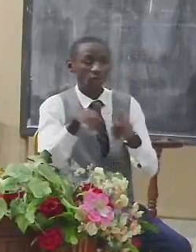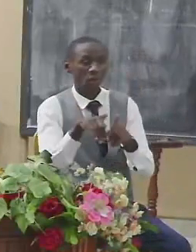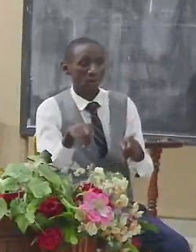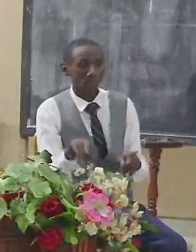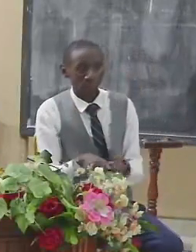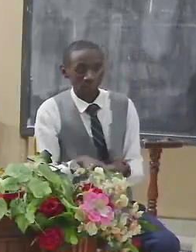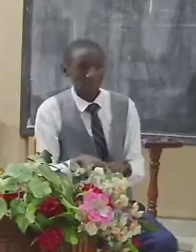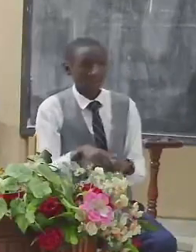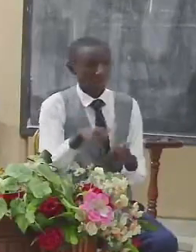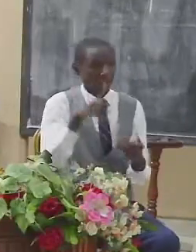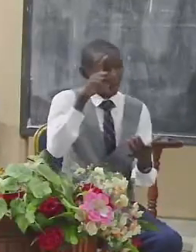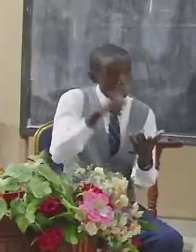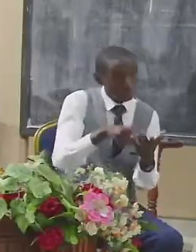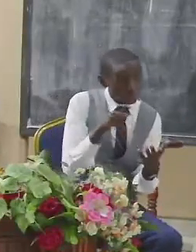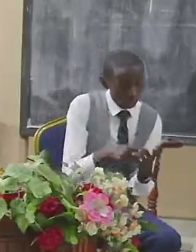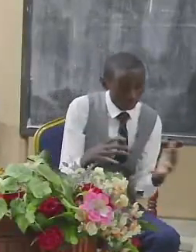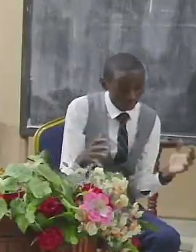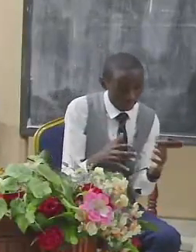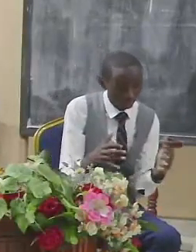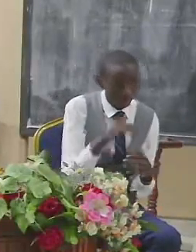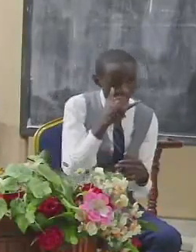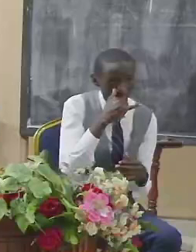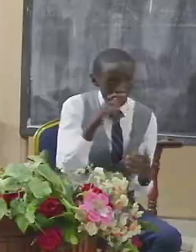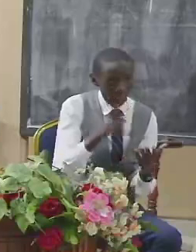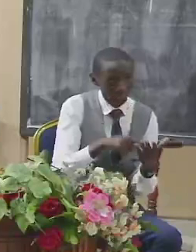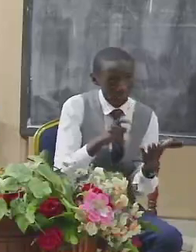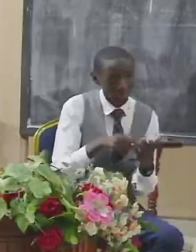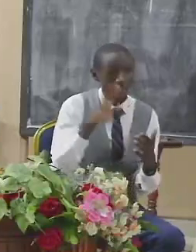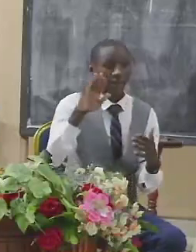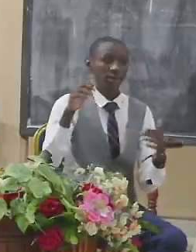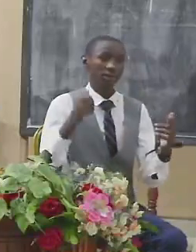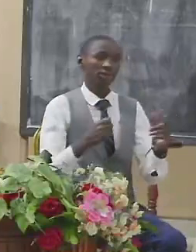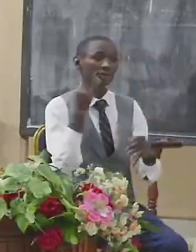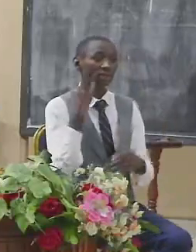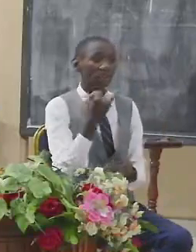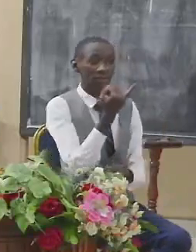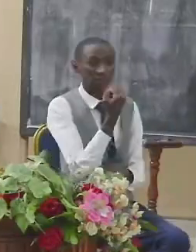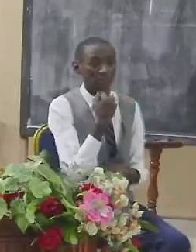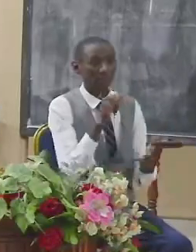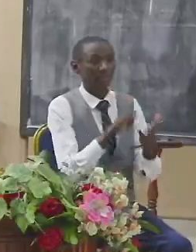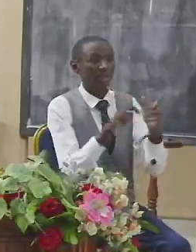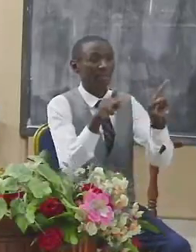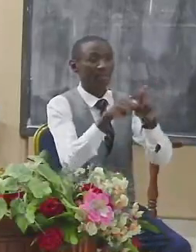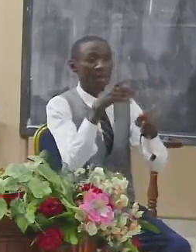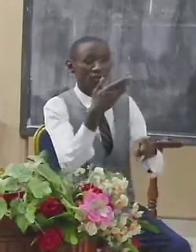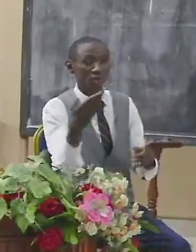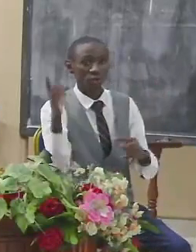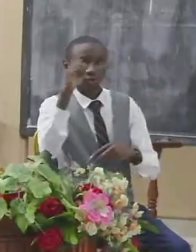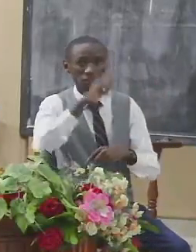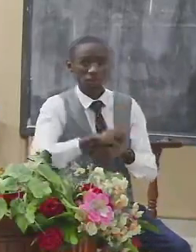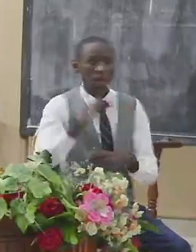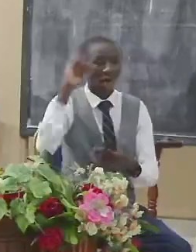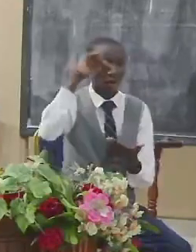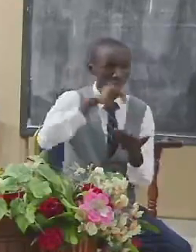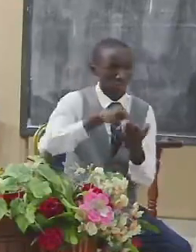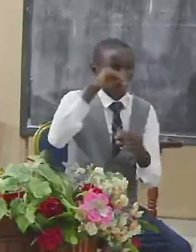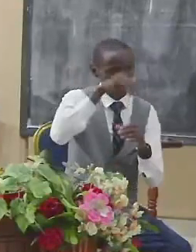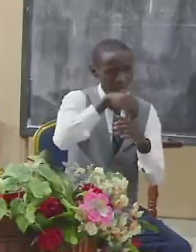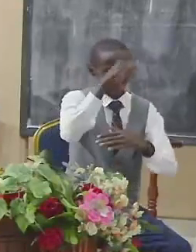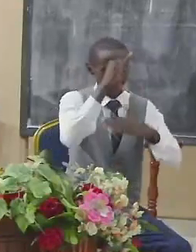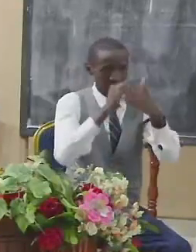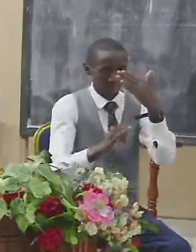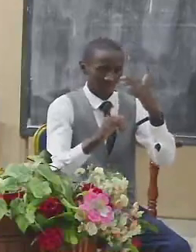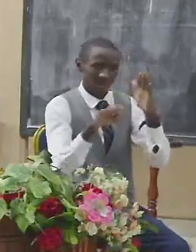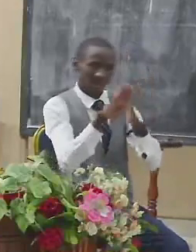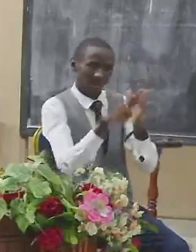kuku anavyokusanya vifaranga vyake lakini Yerusalemu. C'est la même chose aujourd'hui. Na ndio vile leo. Jeremia le dit. Na katika